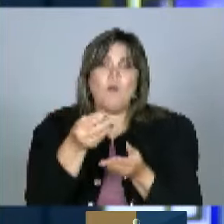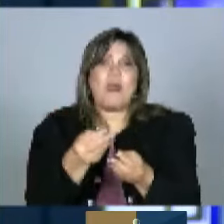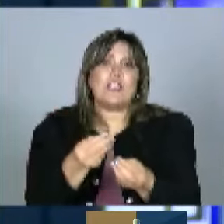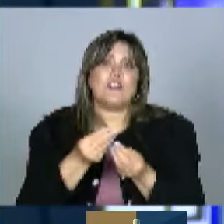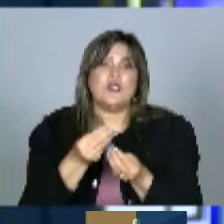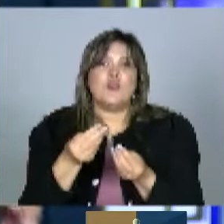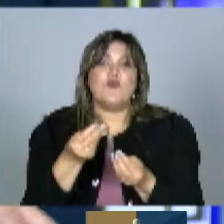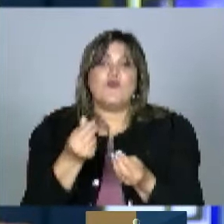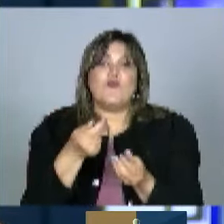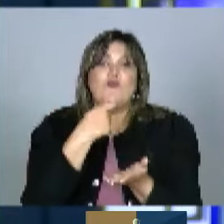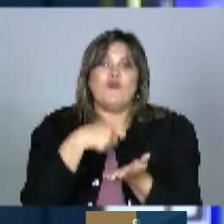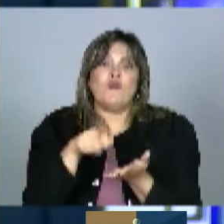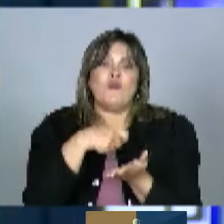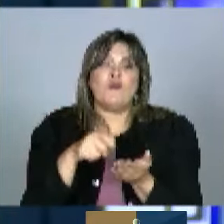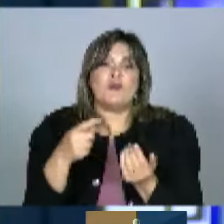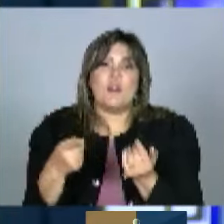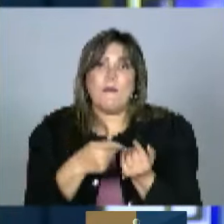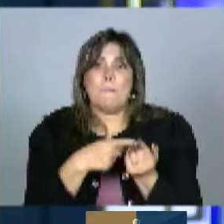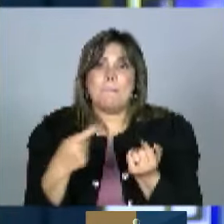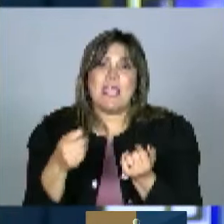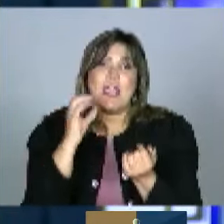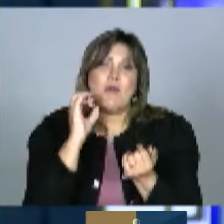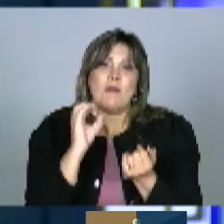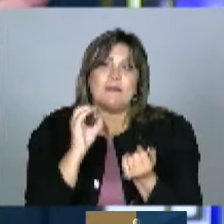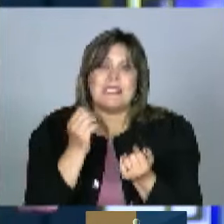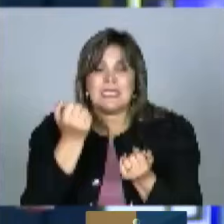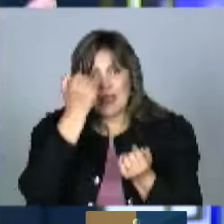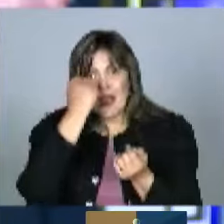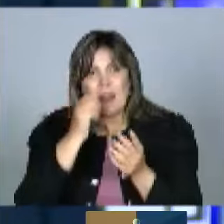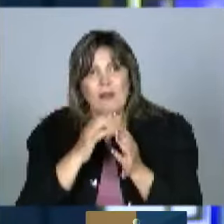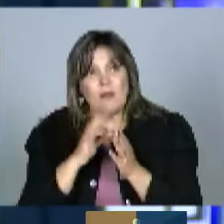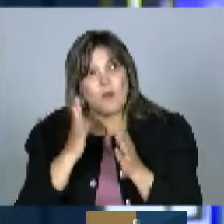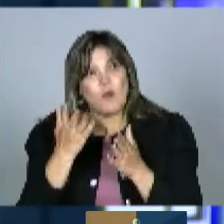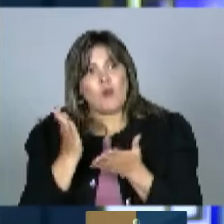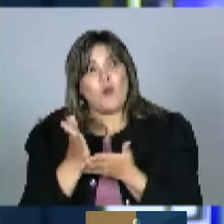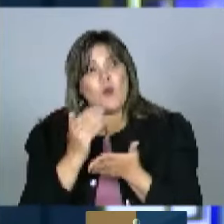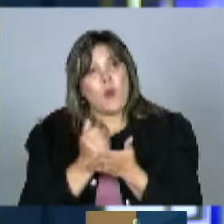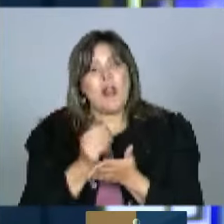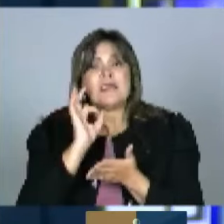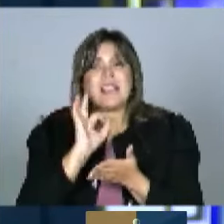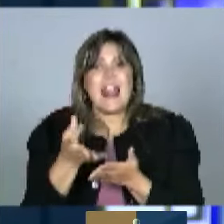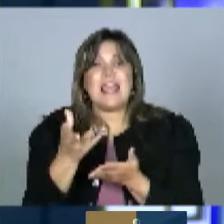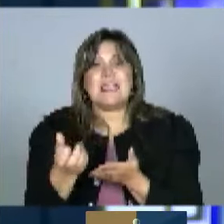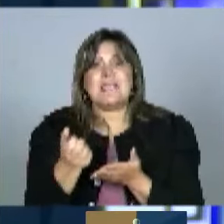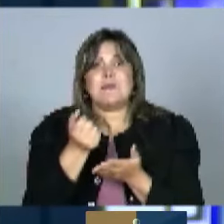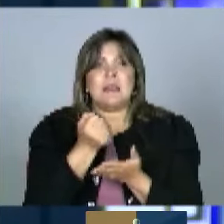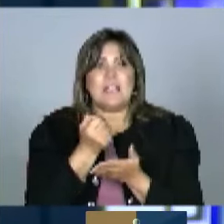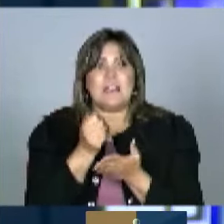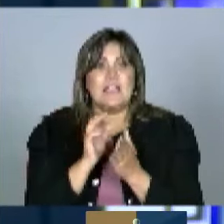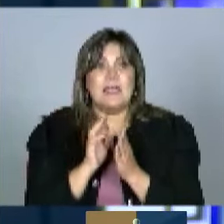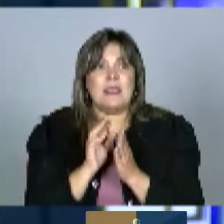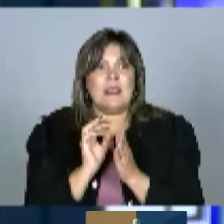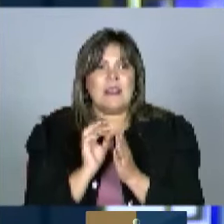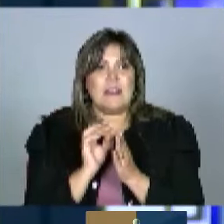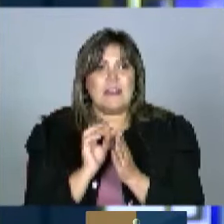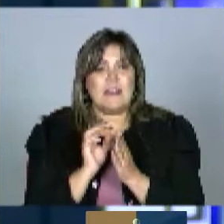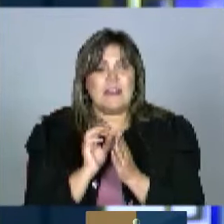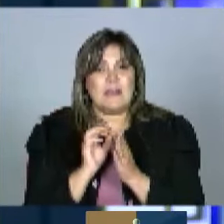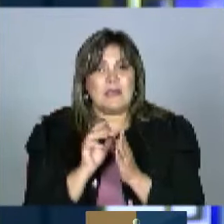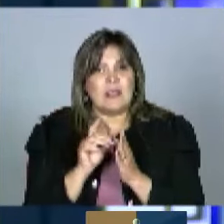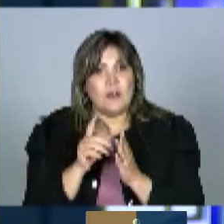بمبلغ مثلا 150 الف جنيه وباعتبارهم ورثه ولازم يجيب ما يفيد ان دول الورثه